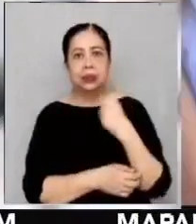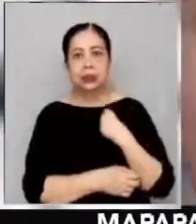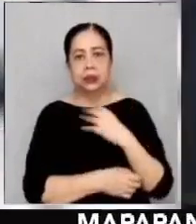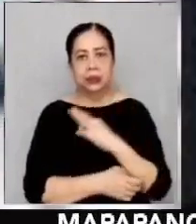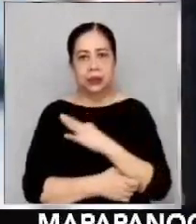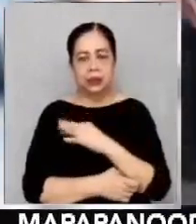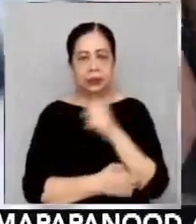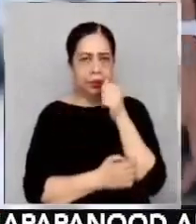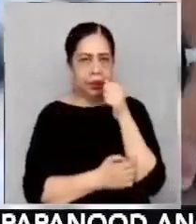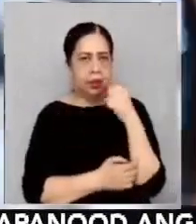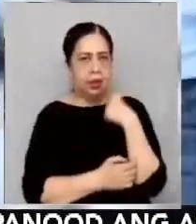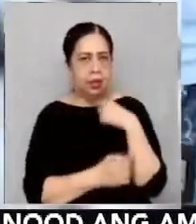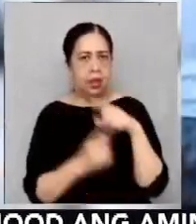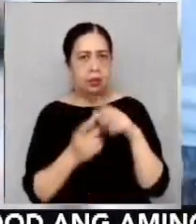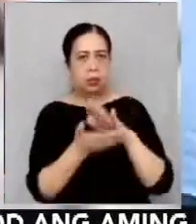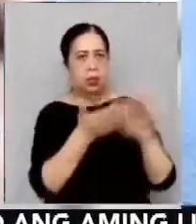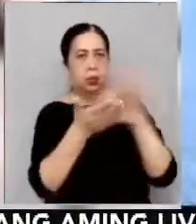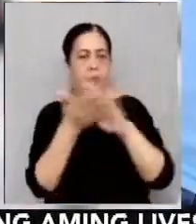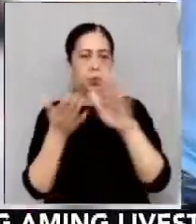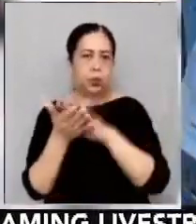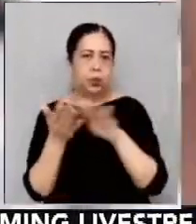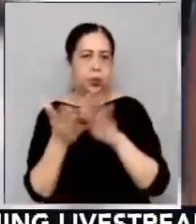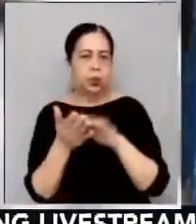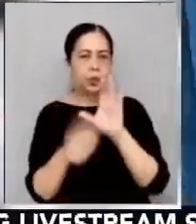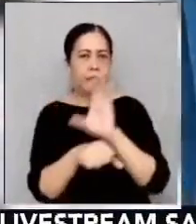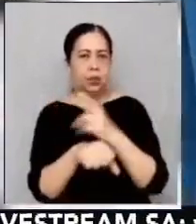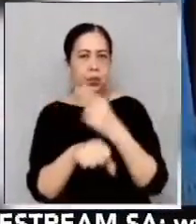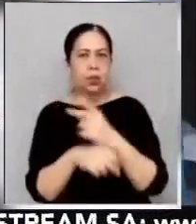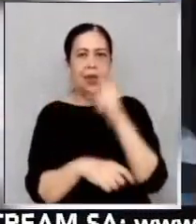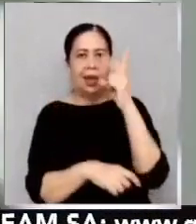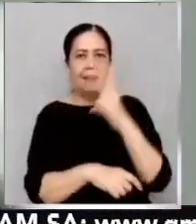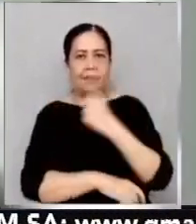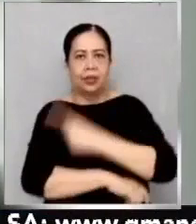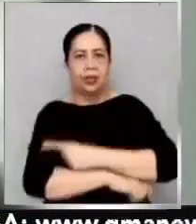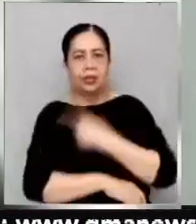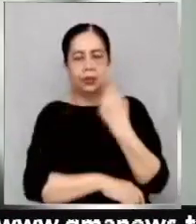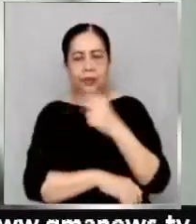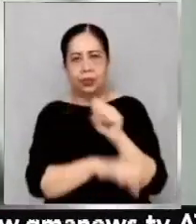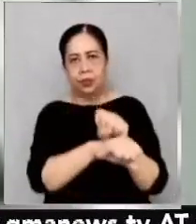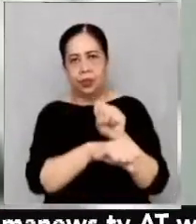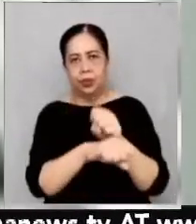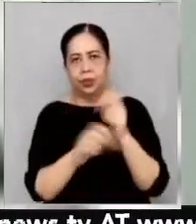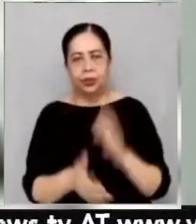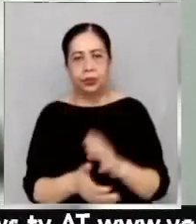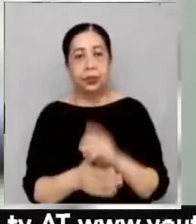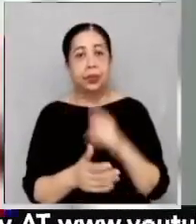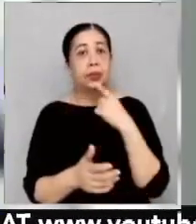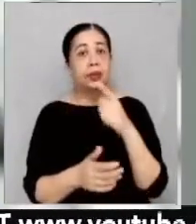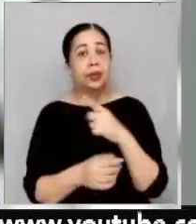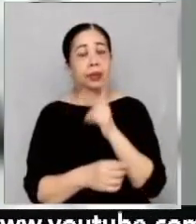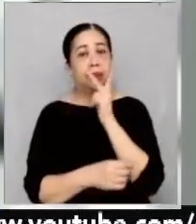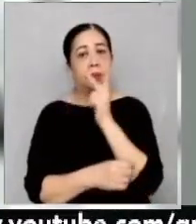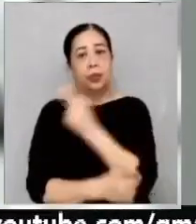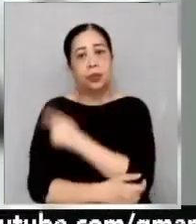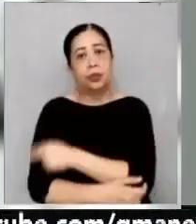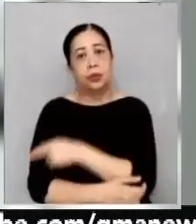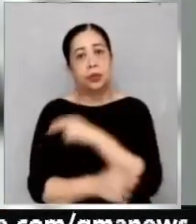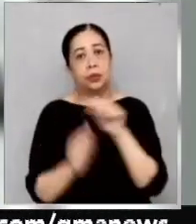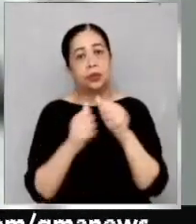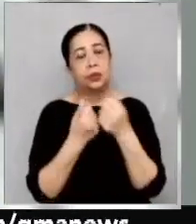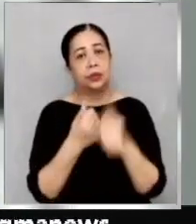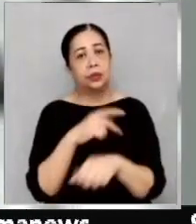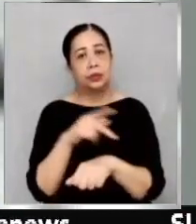po, nag-disinfect sa munisipyo kaya half day lang ang mga empleyado. Ayon naman sa Private Hospitals Association of the